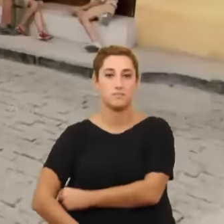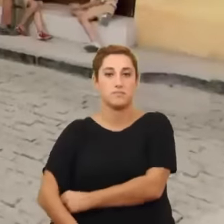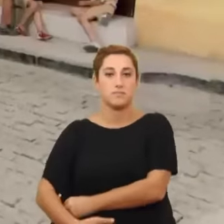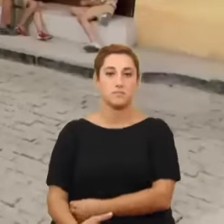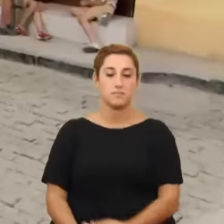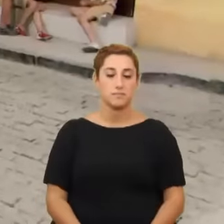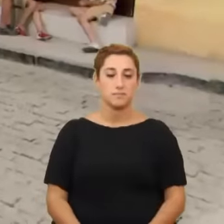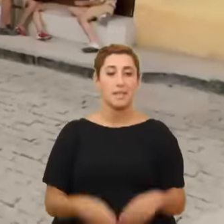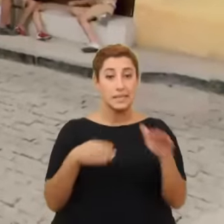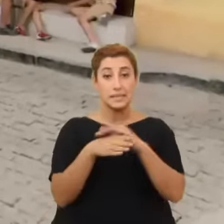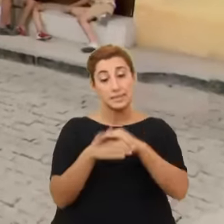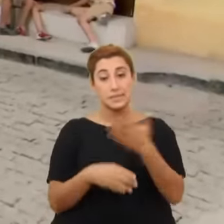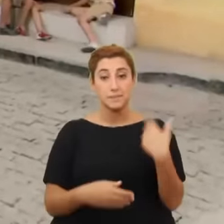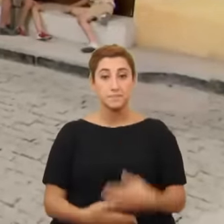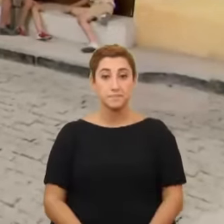Geç içeri geç.